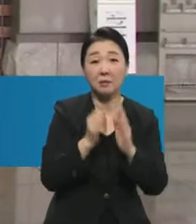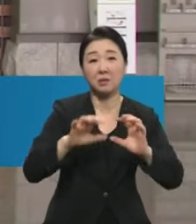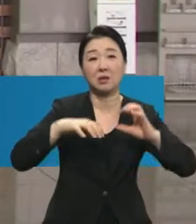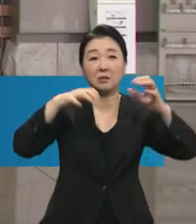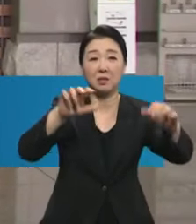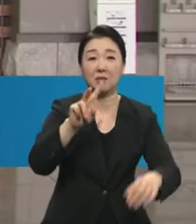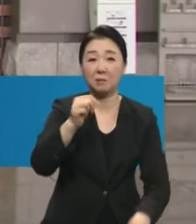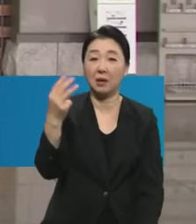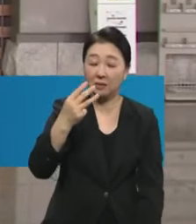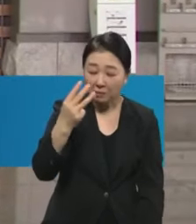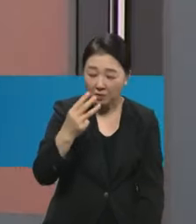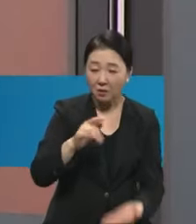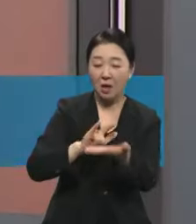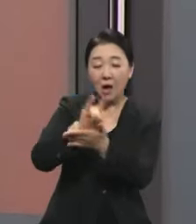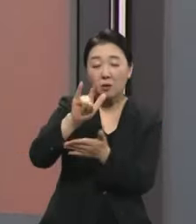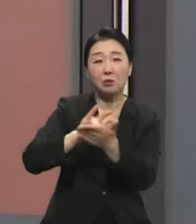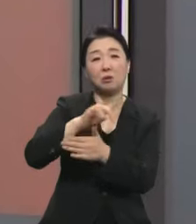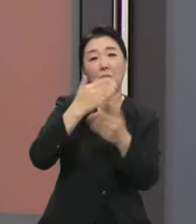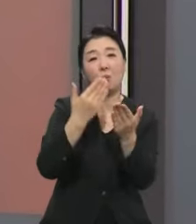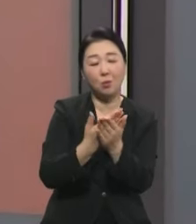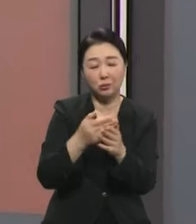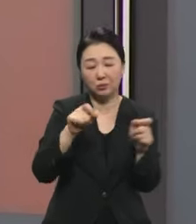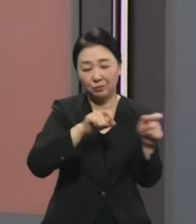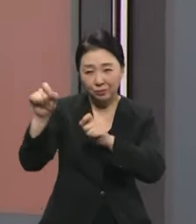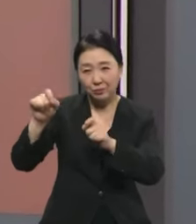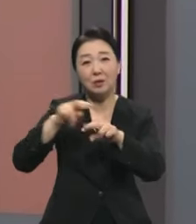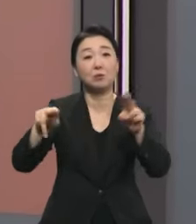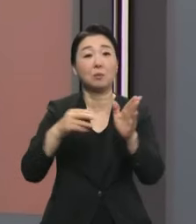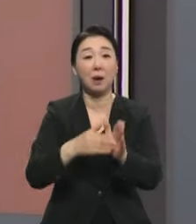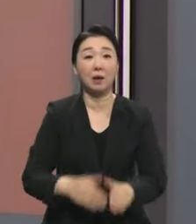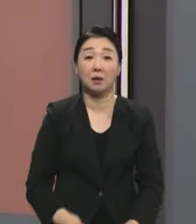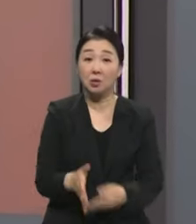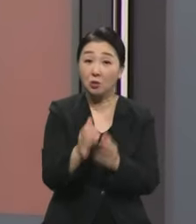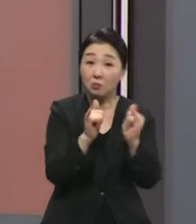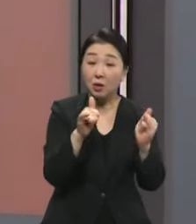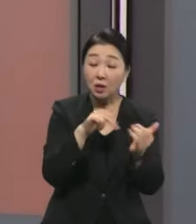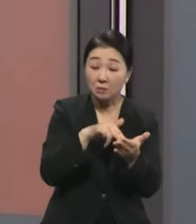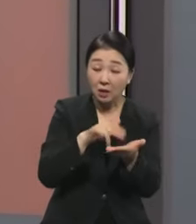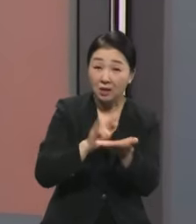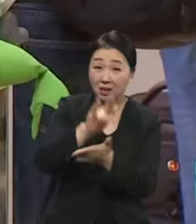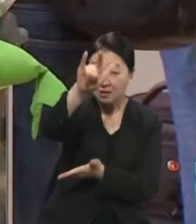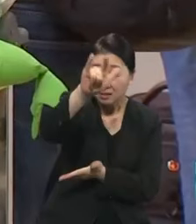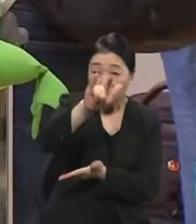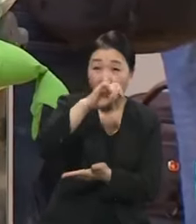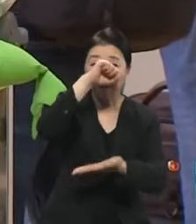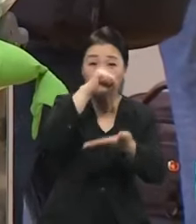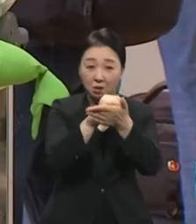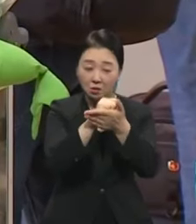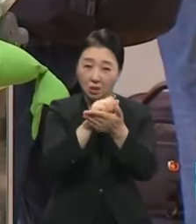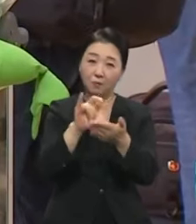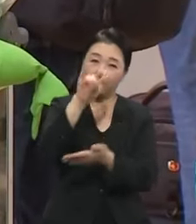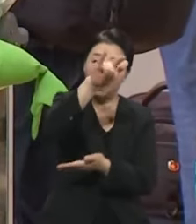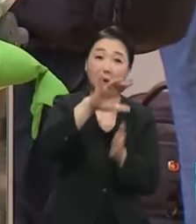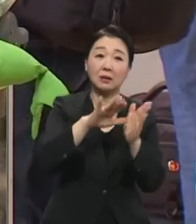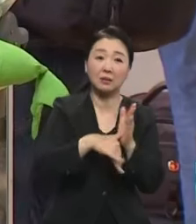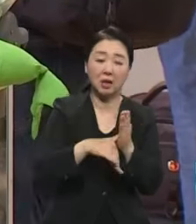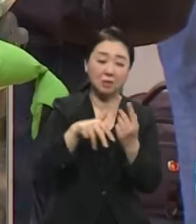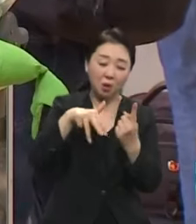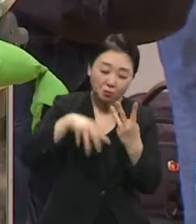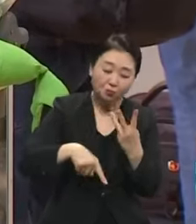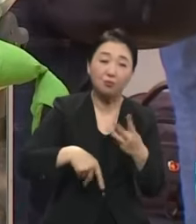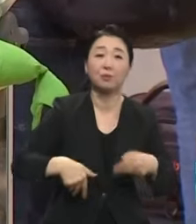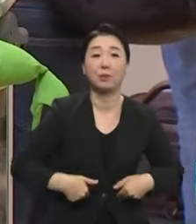2만 3천 편의 항공기가 운항에 차질을 빚었습니다. 전문가들은 운항이 완전히 정상화하기까지 몇 주가량 더